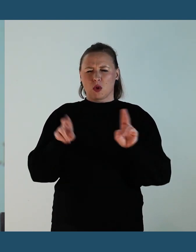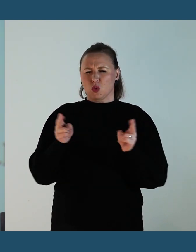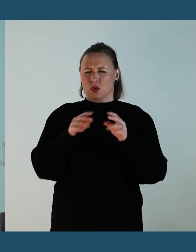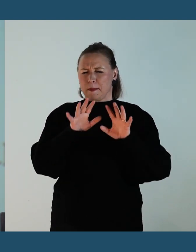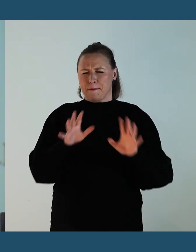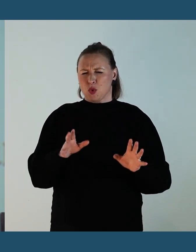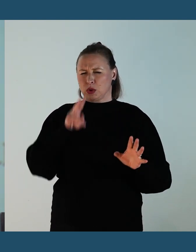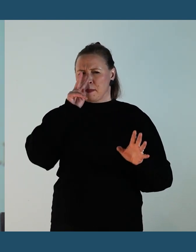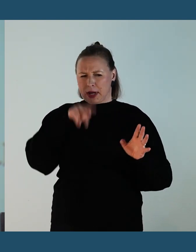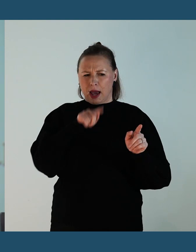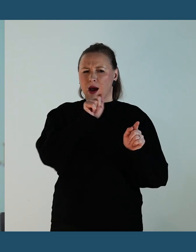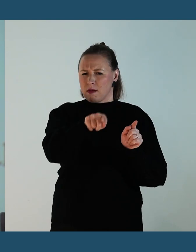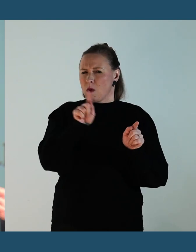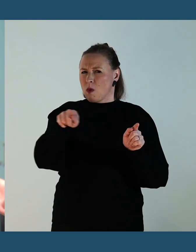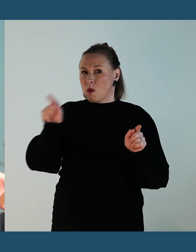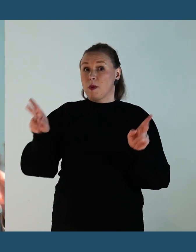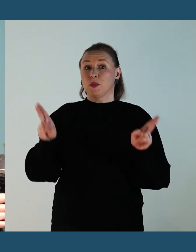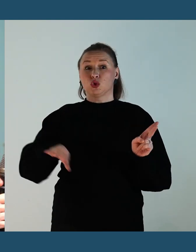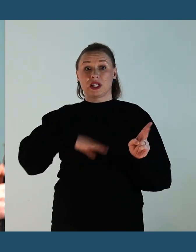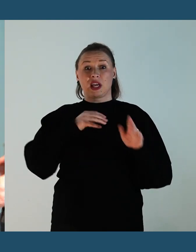on yksi sellainen.